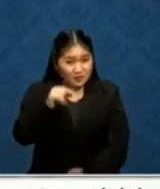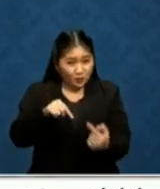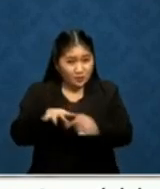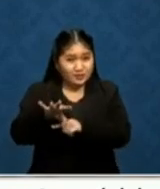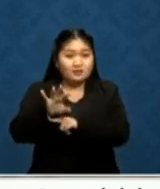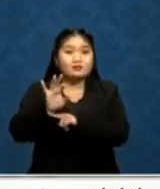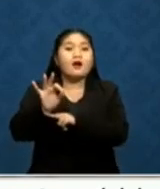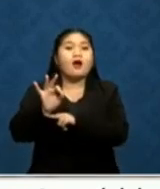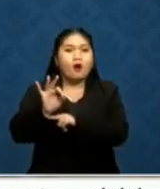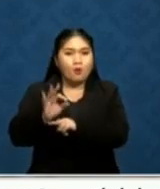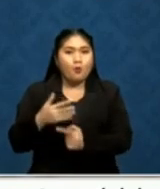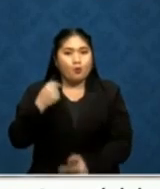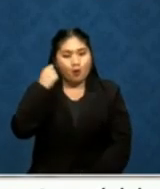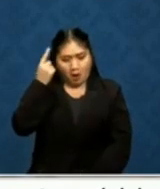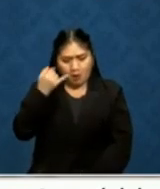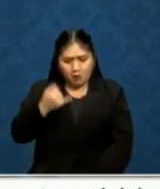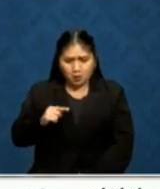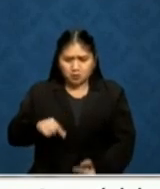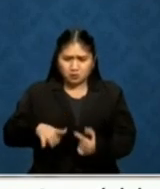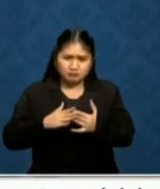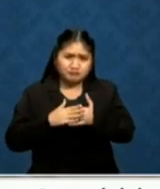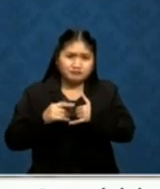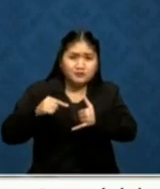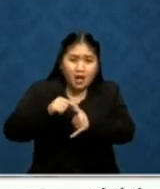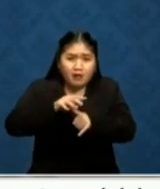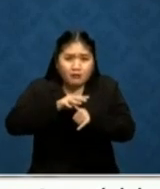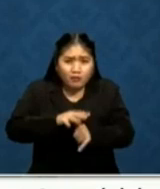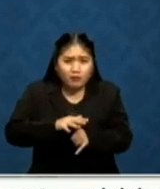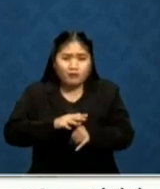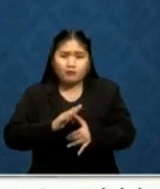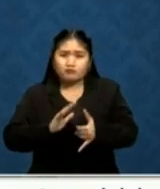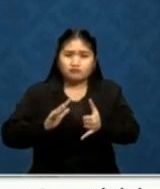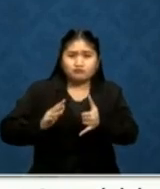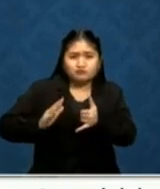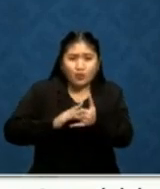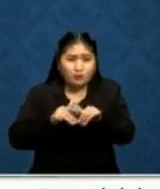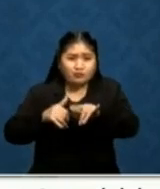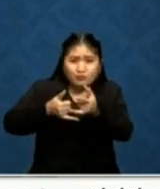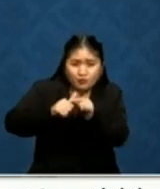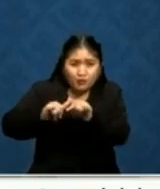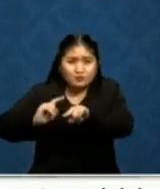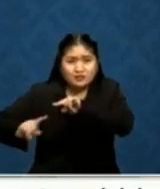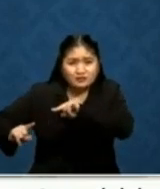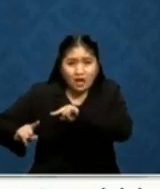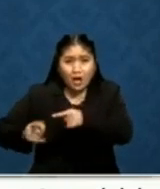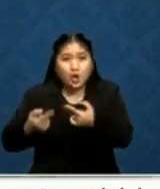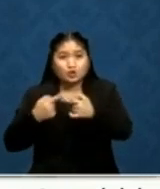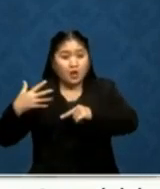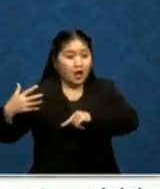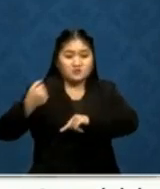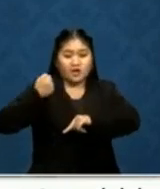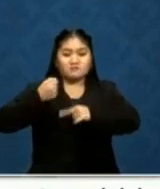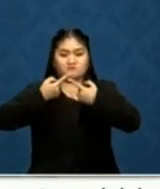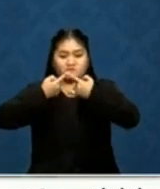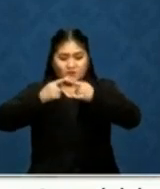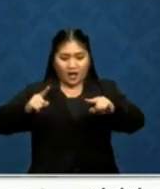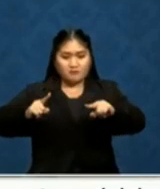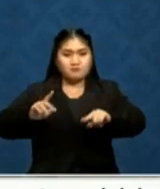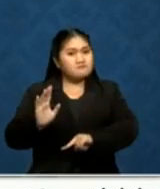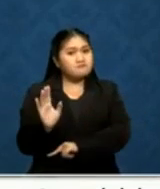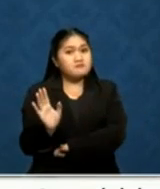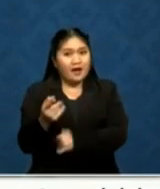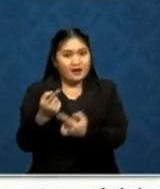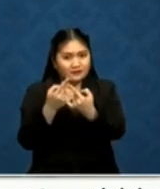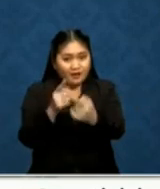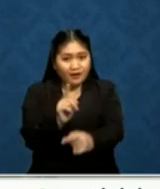ค่ะเรามักจะเข้าใจผิดว่าการคุกคามทางเพศจะเกิดขึ้นก็ต่อเมื่อมีความแตกต่างเชิงอำนาจเท่านั้นแต่ความเป็นจริ